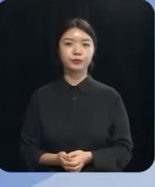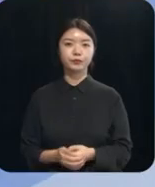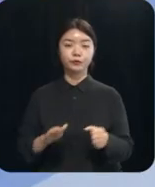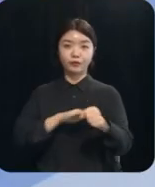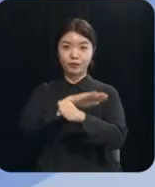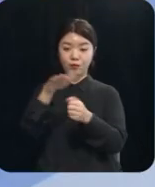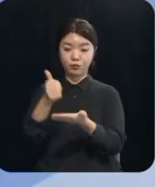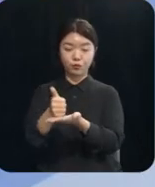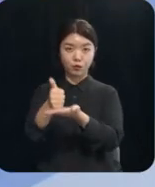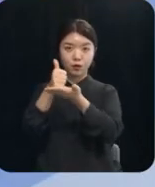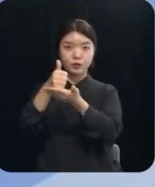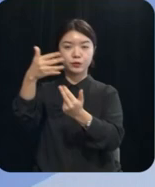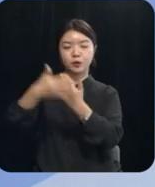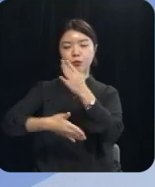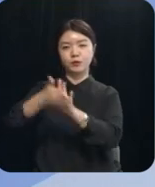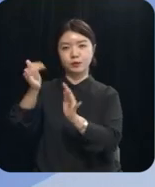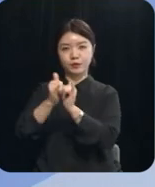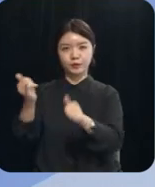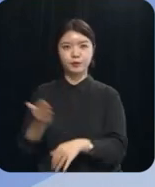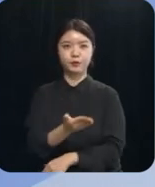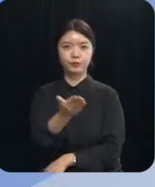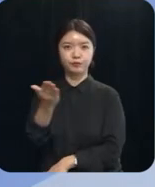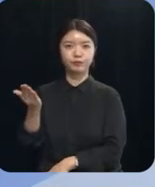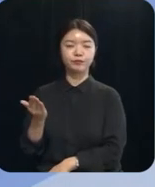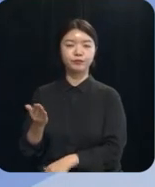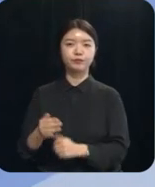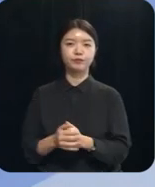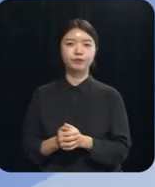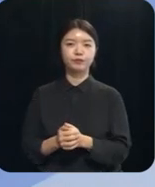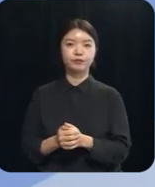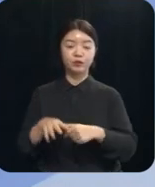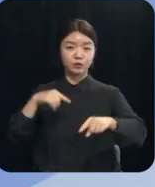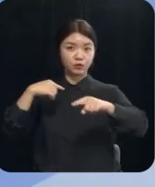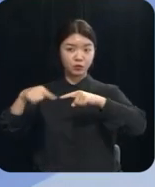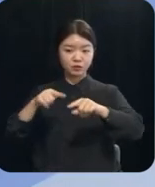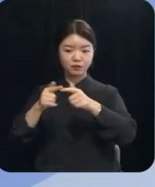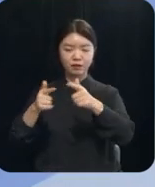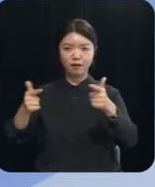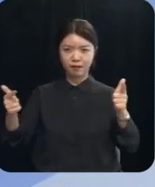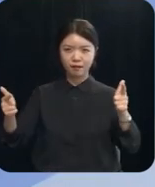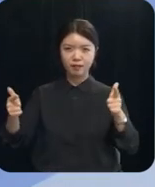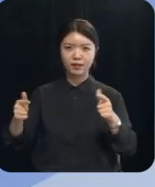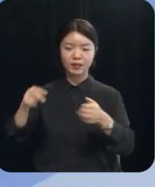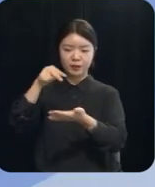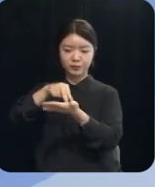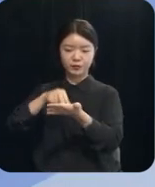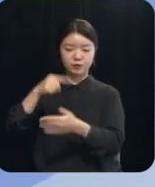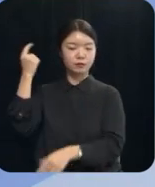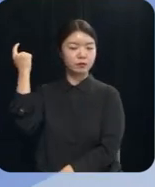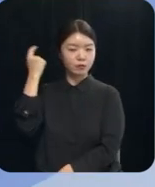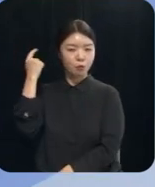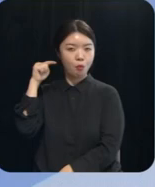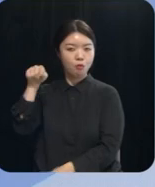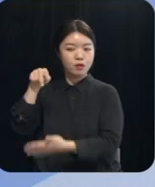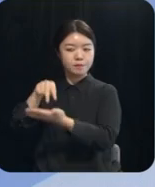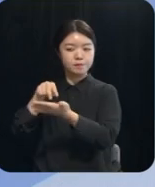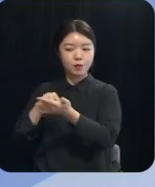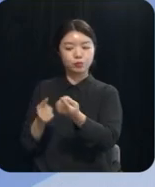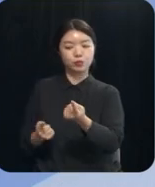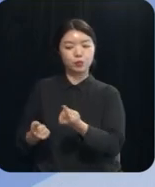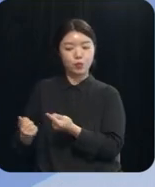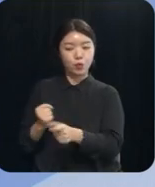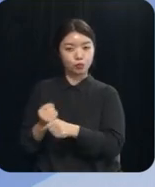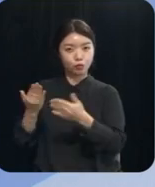사랑하고 존경하는 서귀포 시민 여러분, 정치는 다양한 의견을 듣고 그 의견을